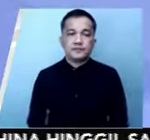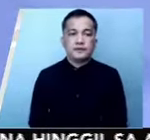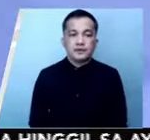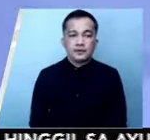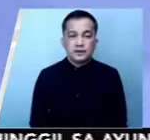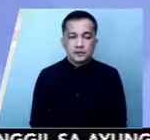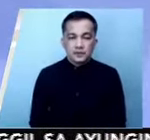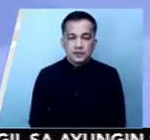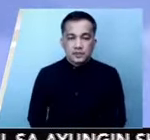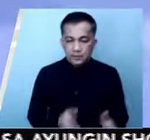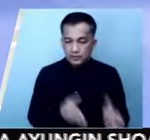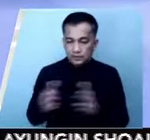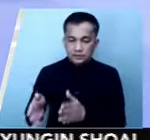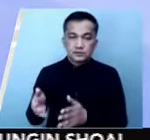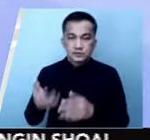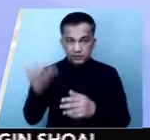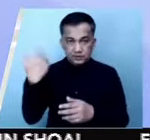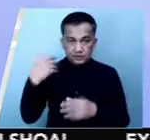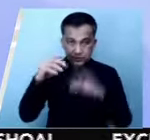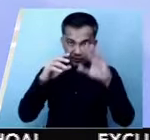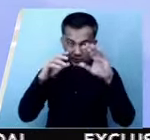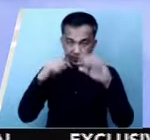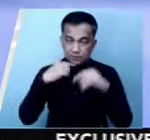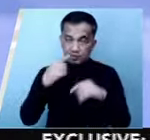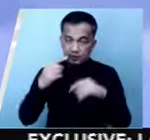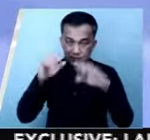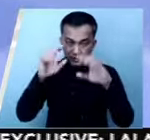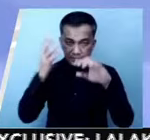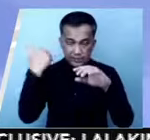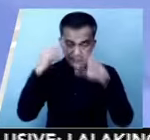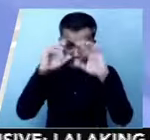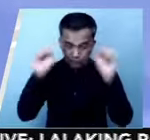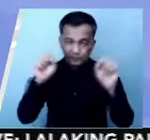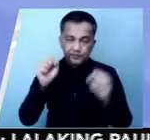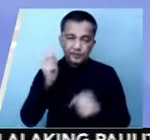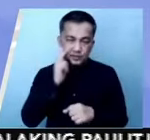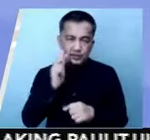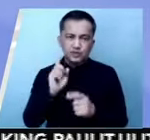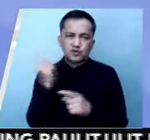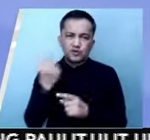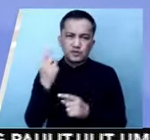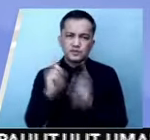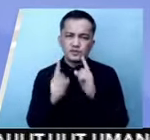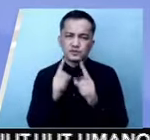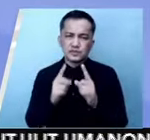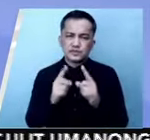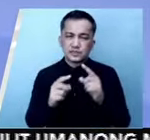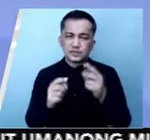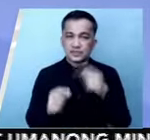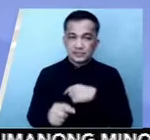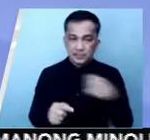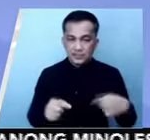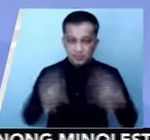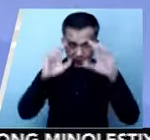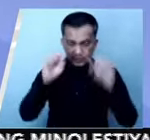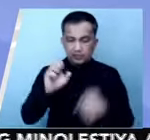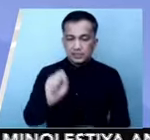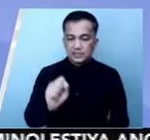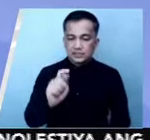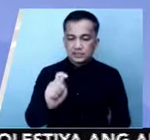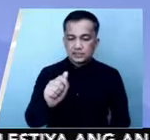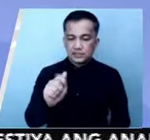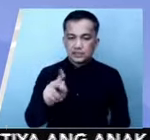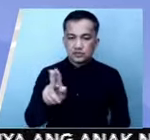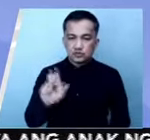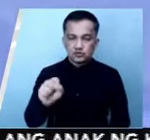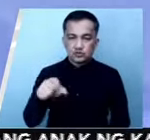Nauna nang sinabi ni dati Pangulong Duterte na ang tanging pinag-usapan nila ni Chinese President Xi Jinping ay ang status quo at ito raw ang susundin para